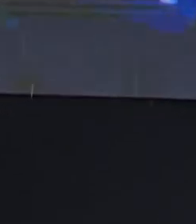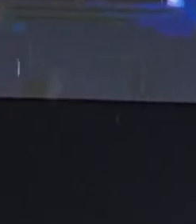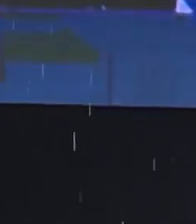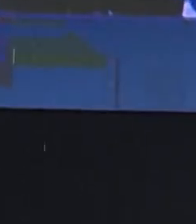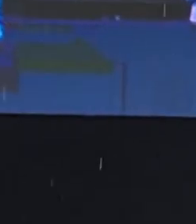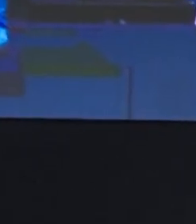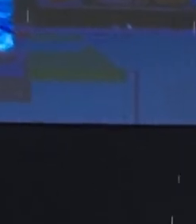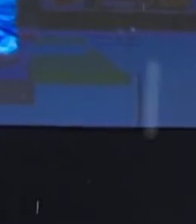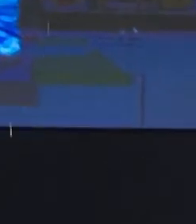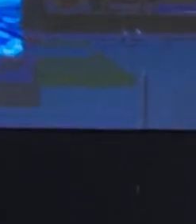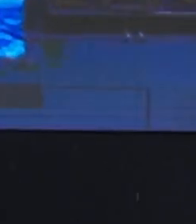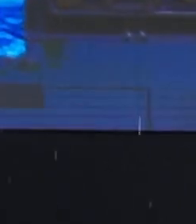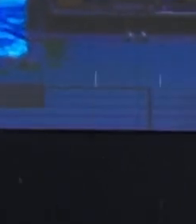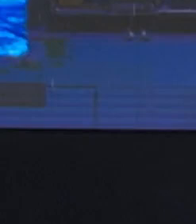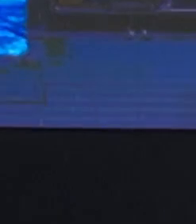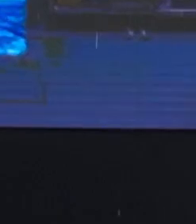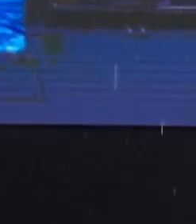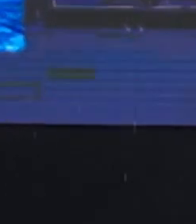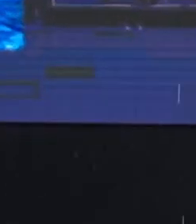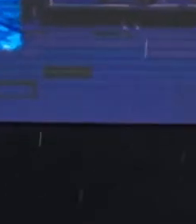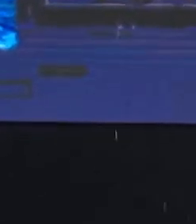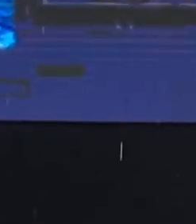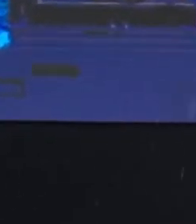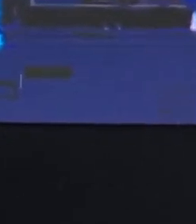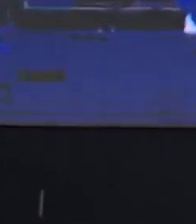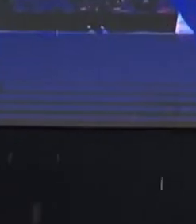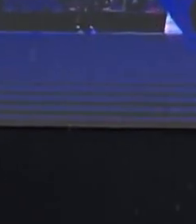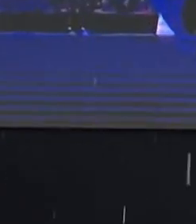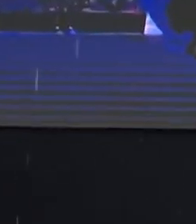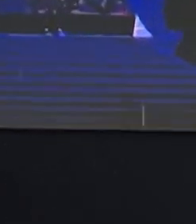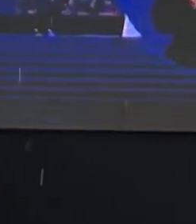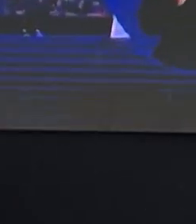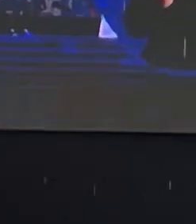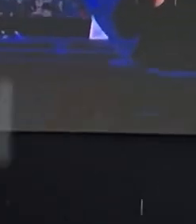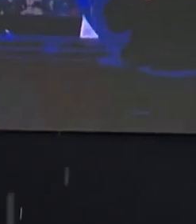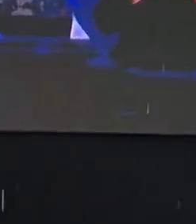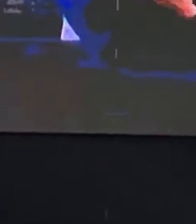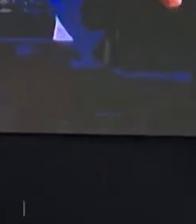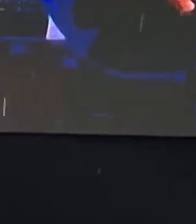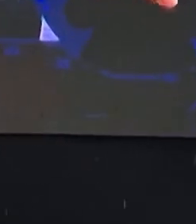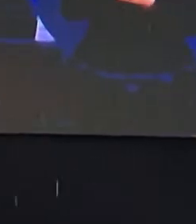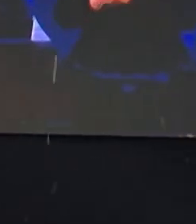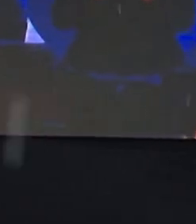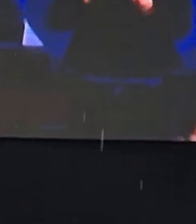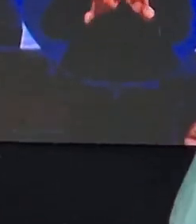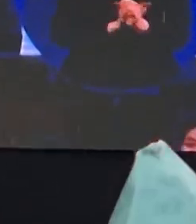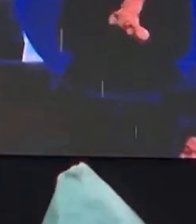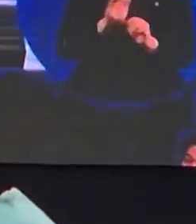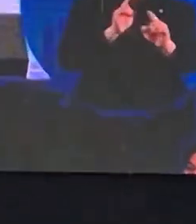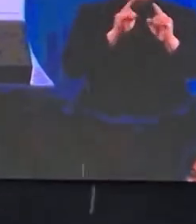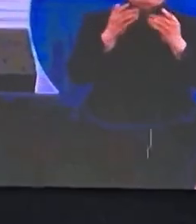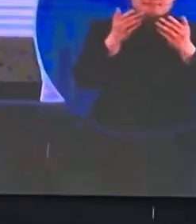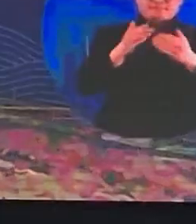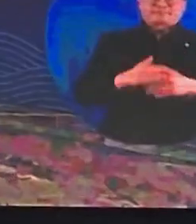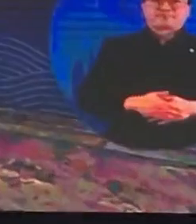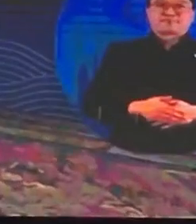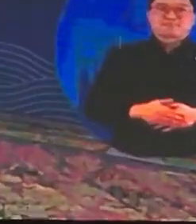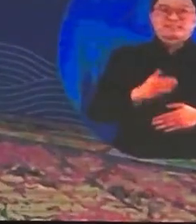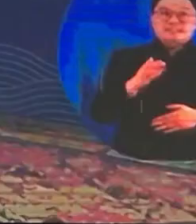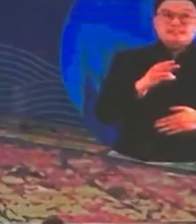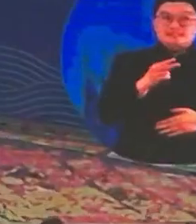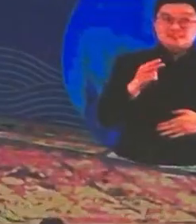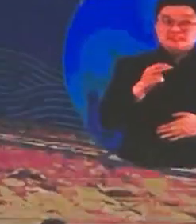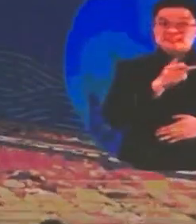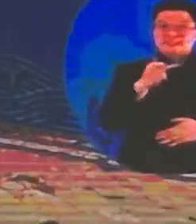내 마음을 다하고 목숨을 다하고 뜻을 다하여 주 너의 하나님을 사랑하라 하셨으니 이것이